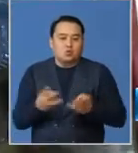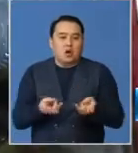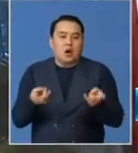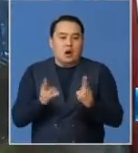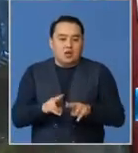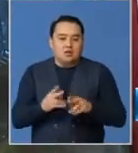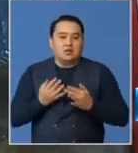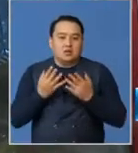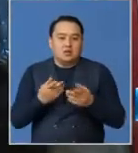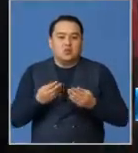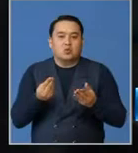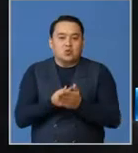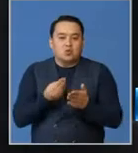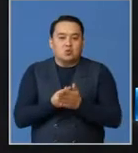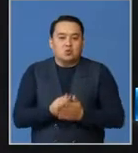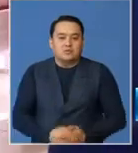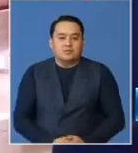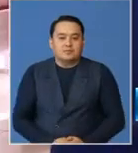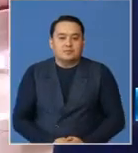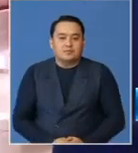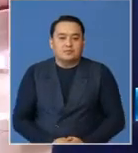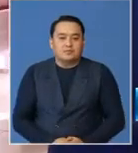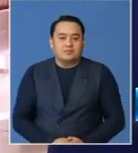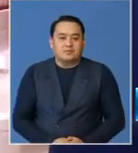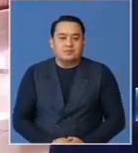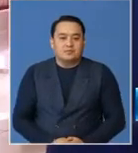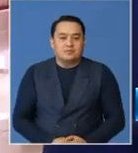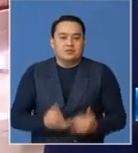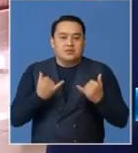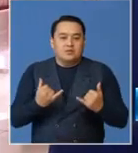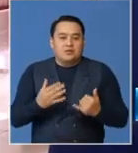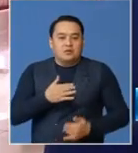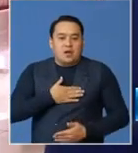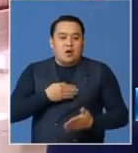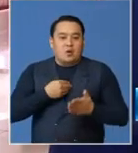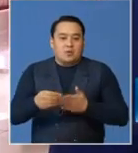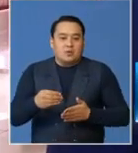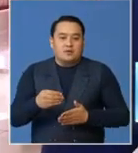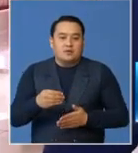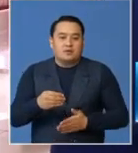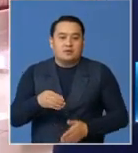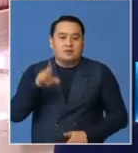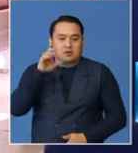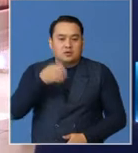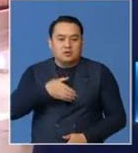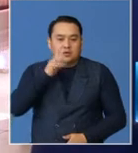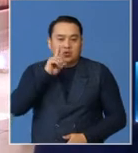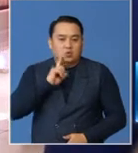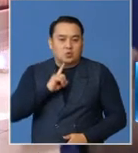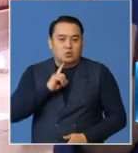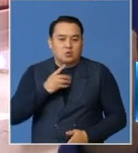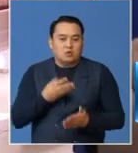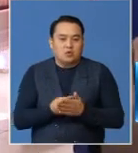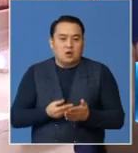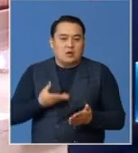оставить требуемую сумму по совести. Сегодня я купил напиток «Фьюз» за свои деньги, то есть